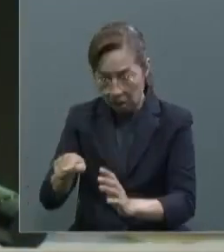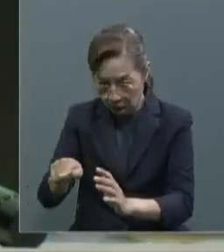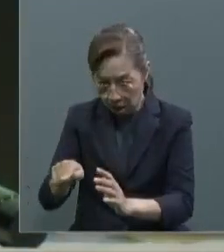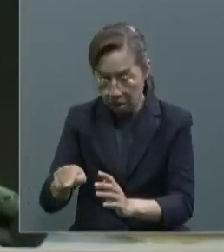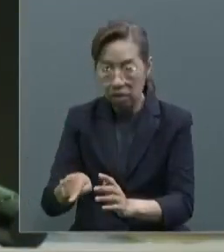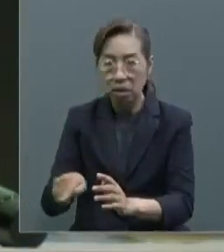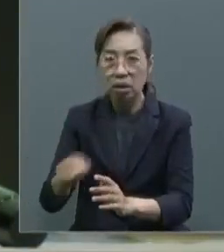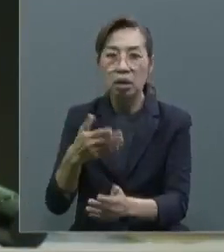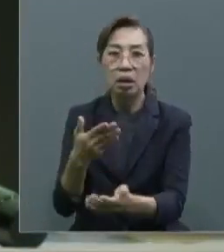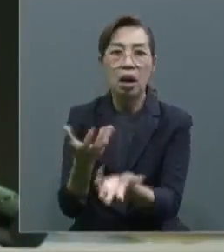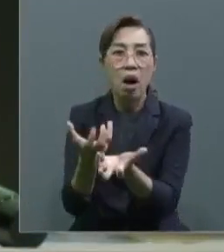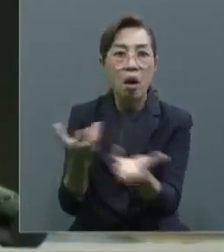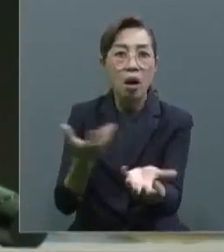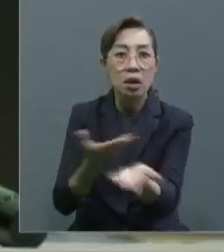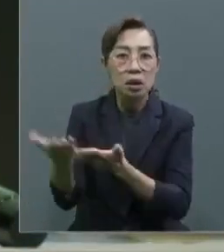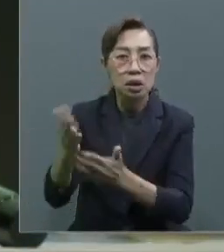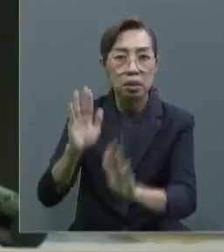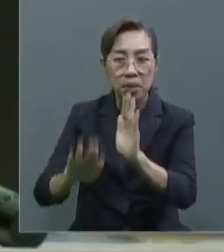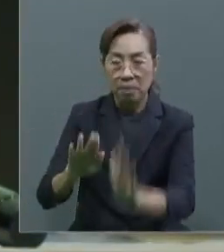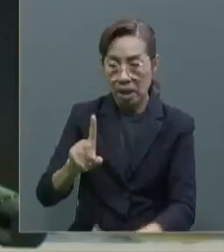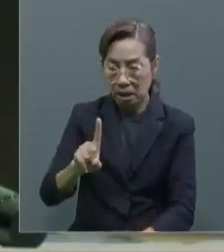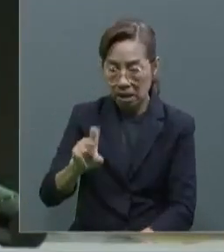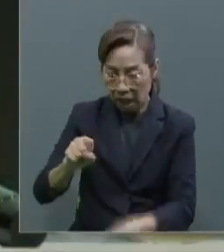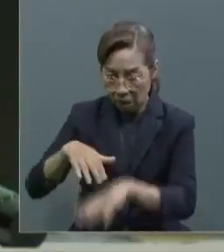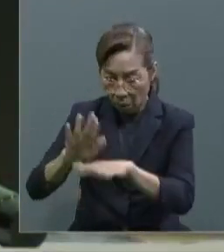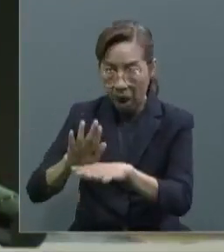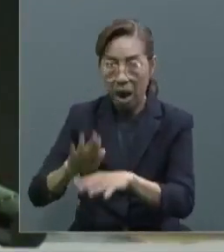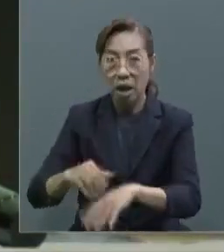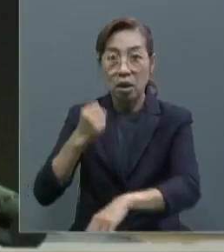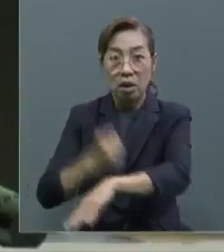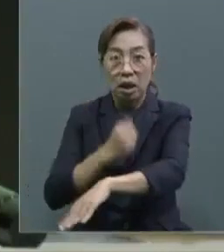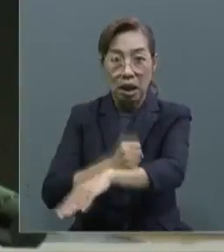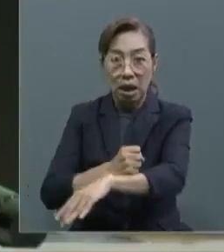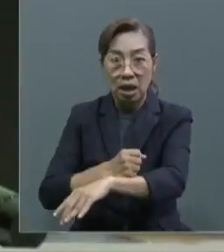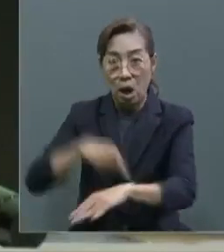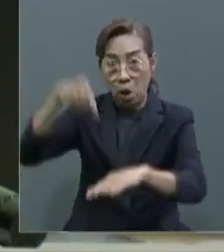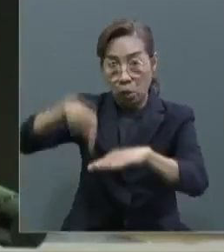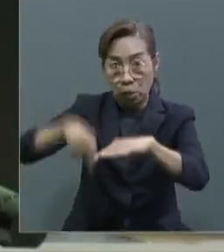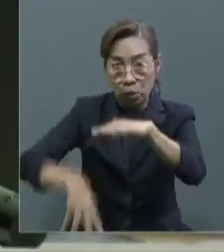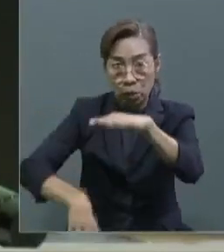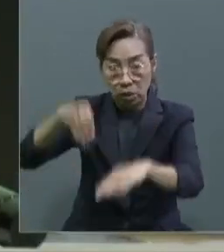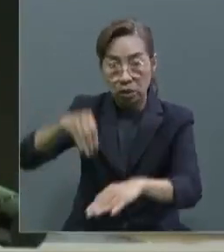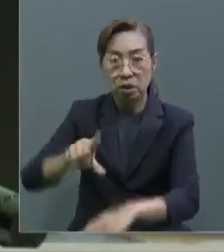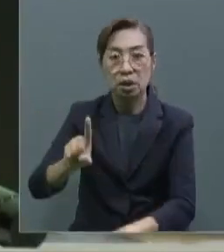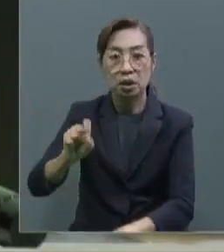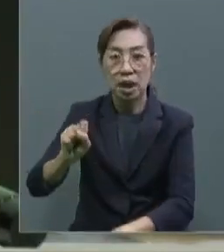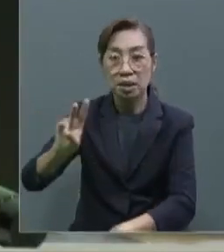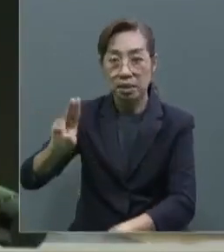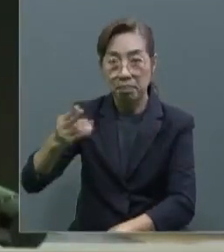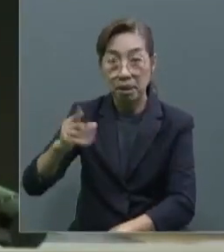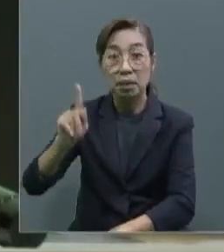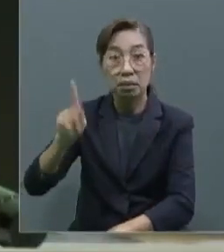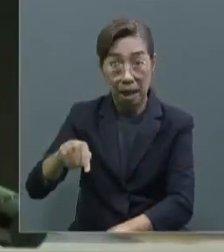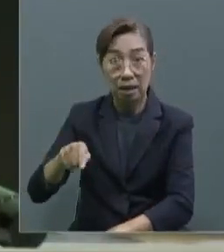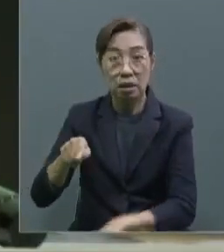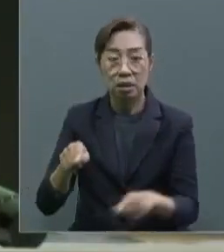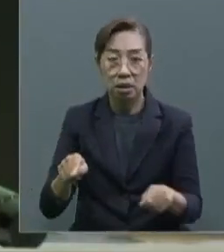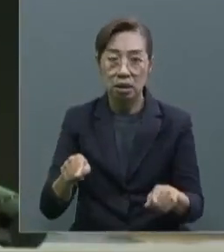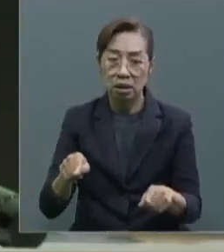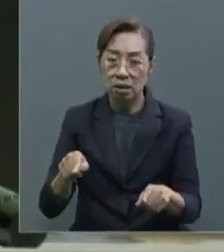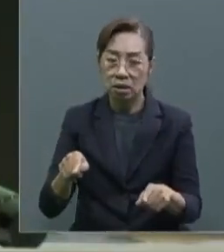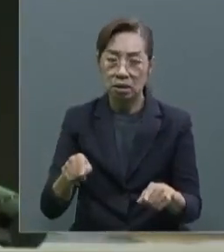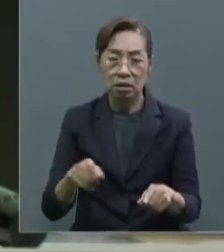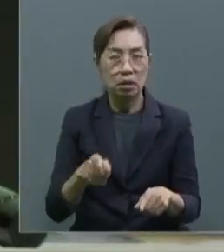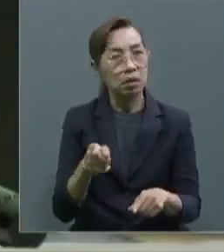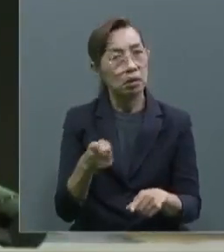ธ์อยู่แสนกว่าบาทและค่าเจาะน้ำบาดาล 171,000 บาทซึ่ง